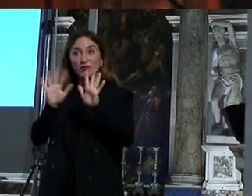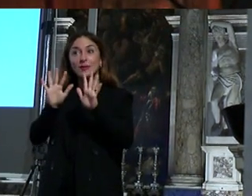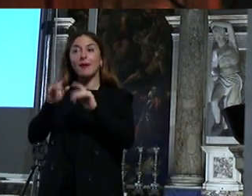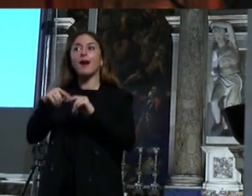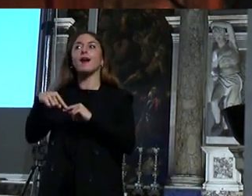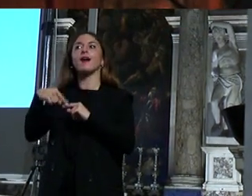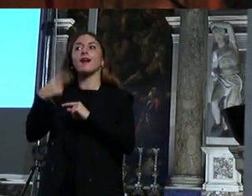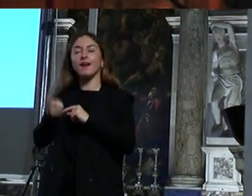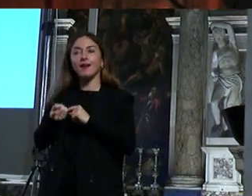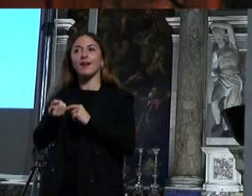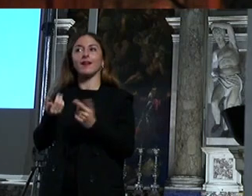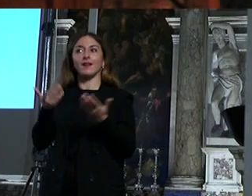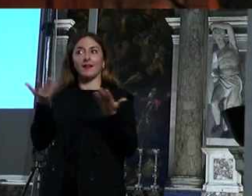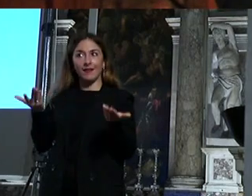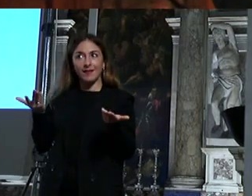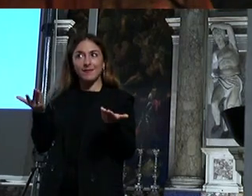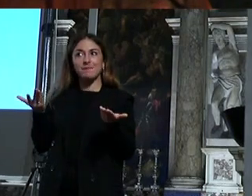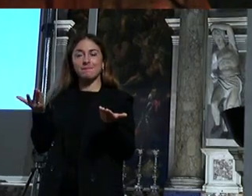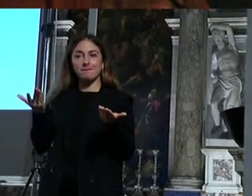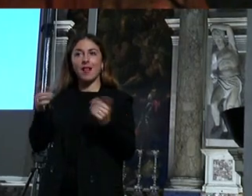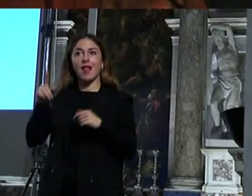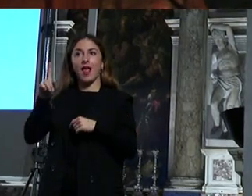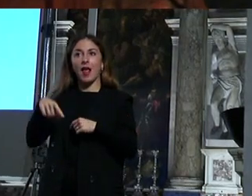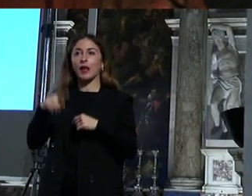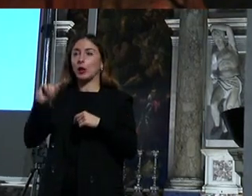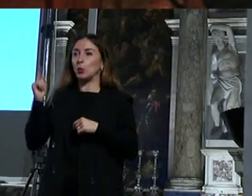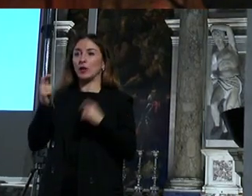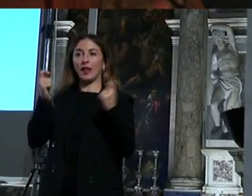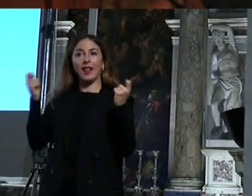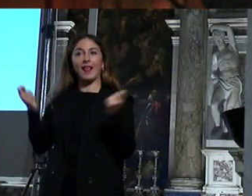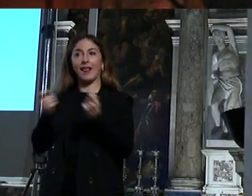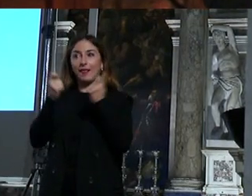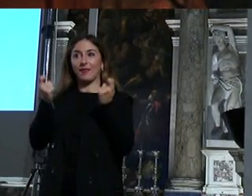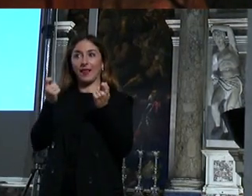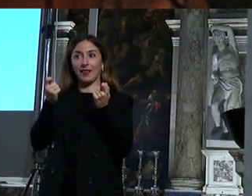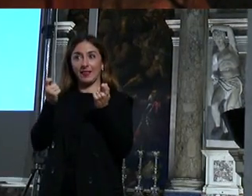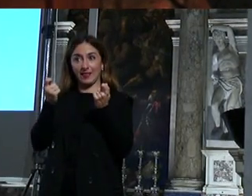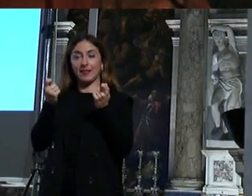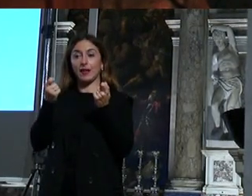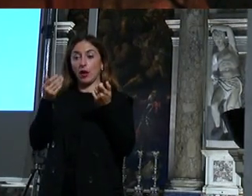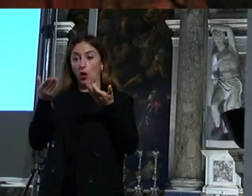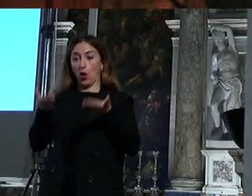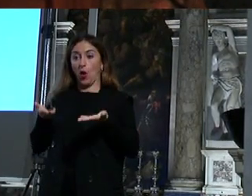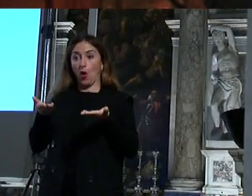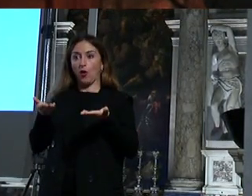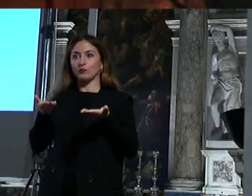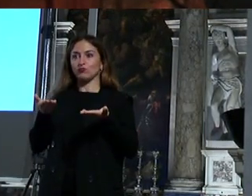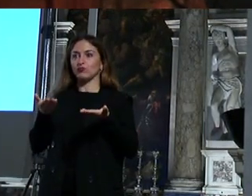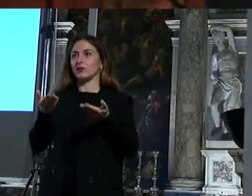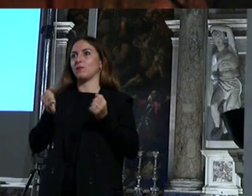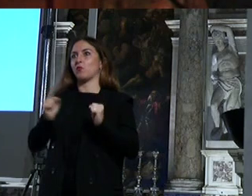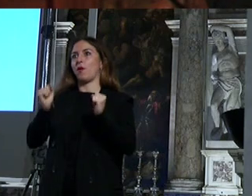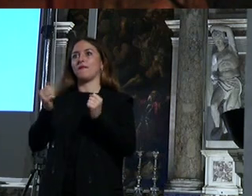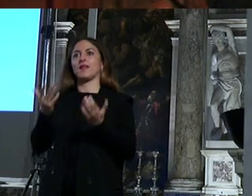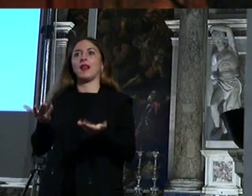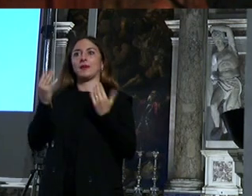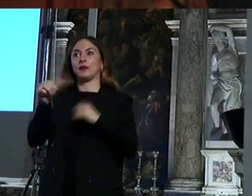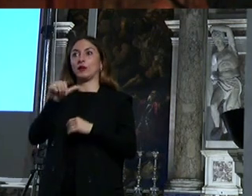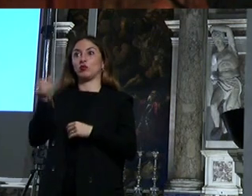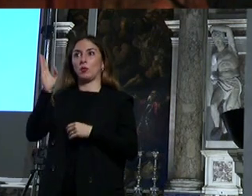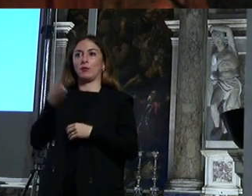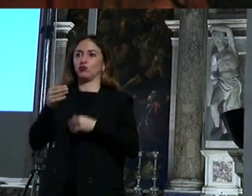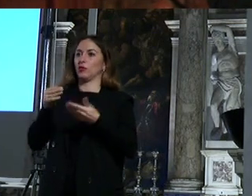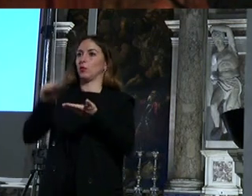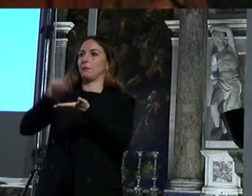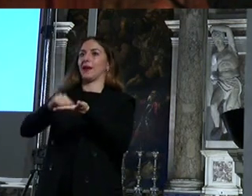poi ovviamente con tutti gli eventi che oggi ci vedono al 100% in presenza, e questo devo